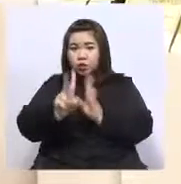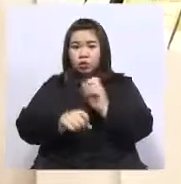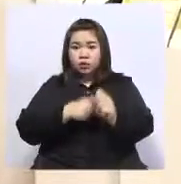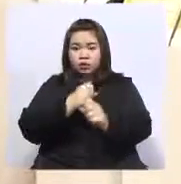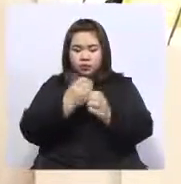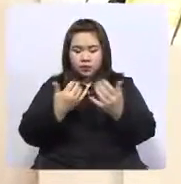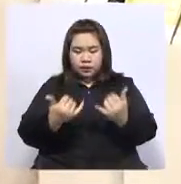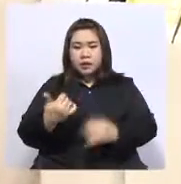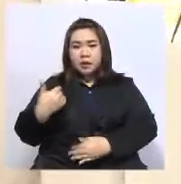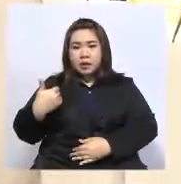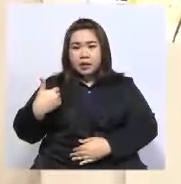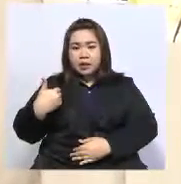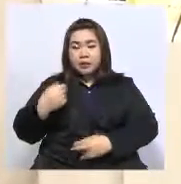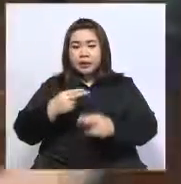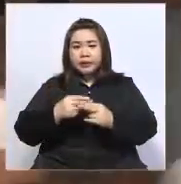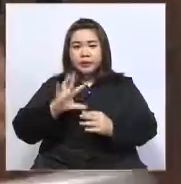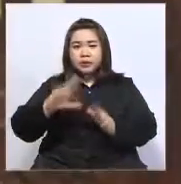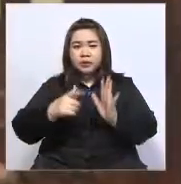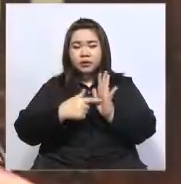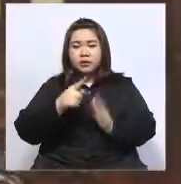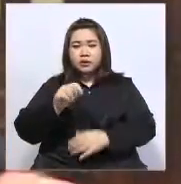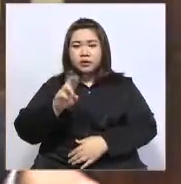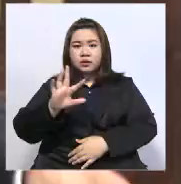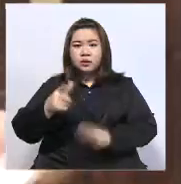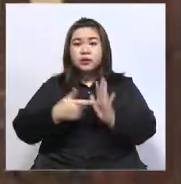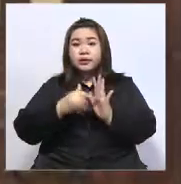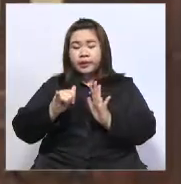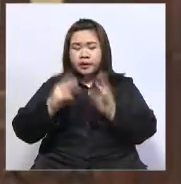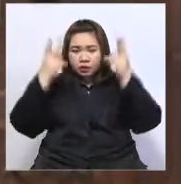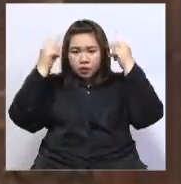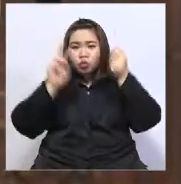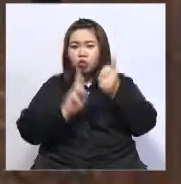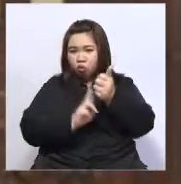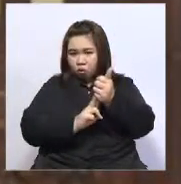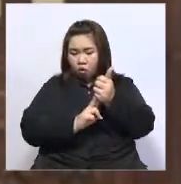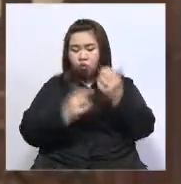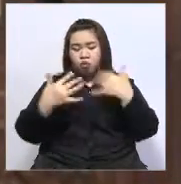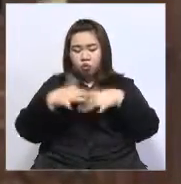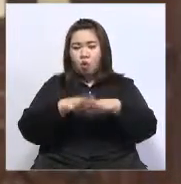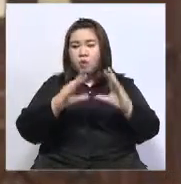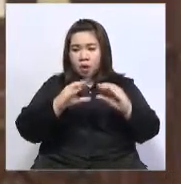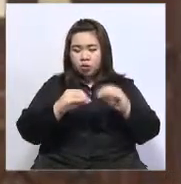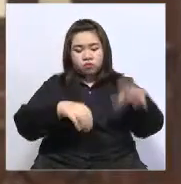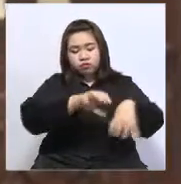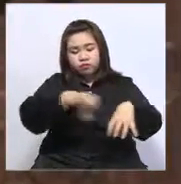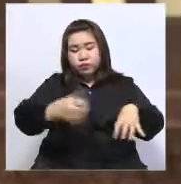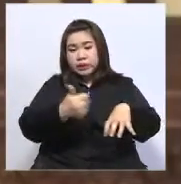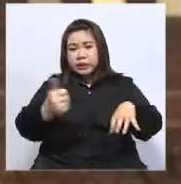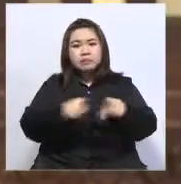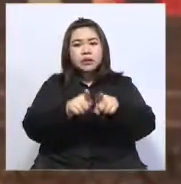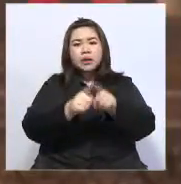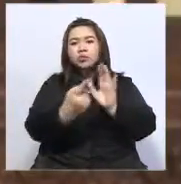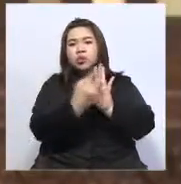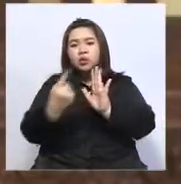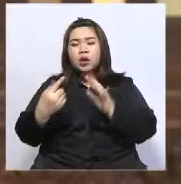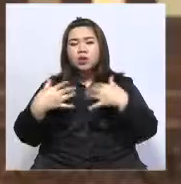โดยมีพลเอกชัดชัยสาลิกัญญะรองนายกรัฐมนตรีและหน่วยงานต่างๆที่เกี่ยวข้องเข้าร่วมประชุมด้วยนะครับซึ่งท่านนายกนะ